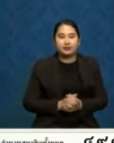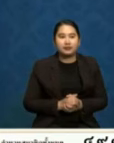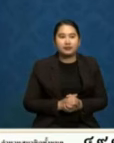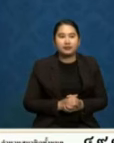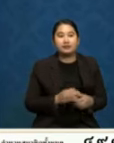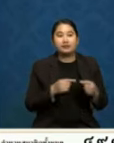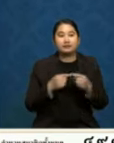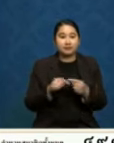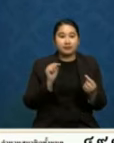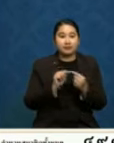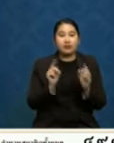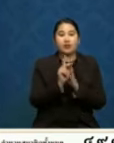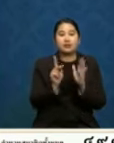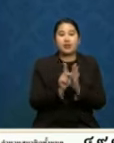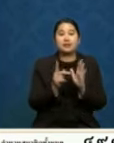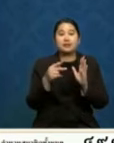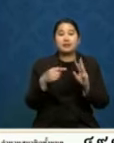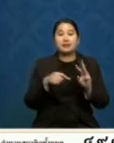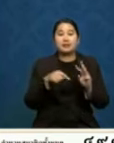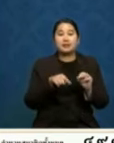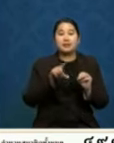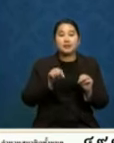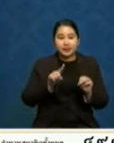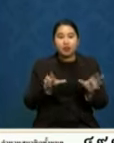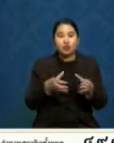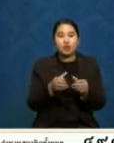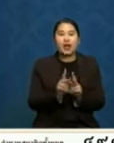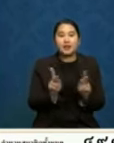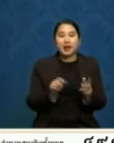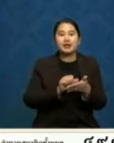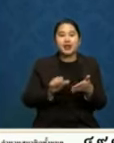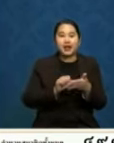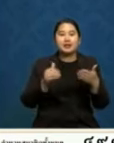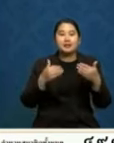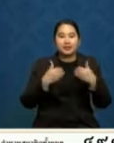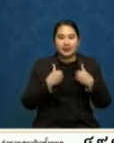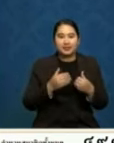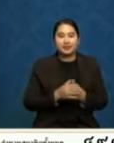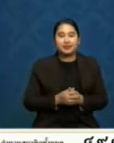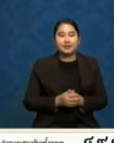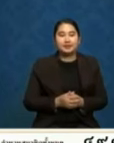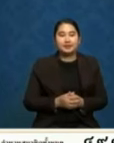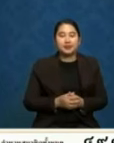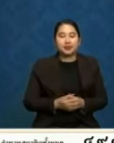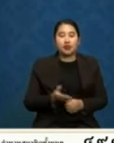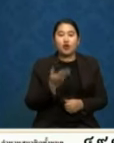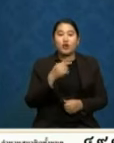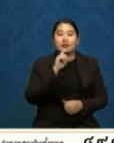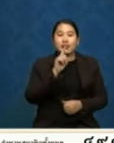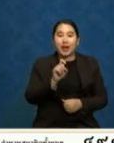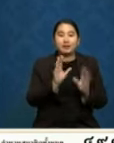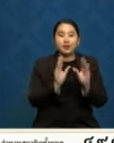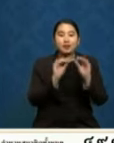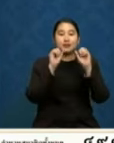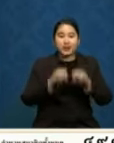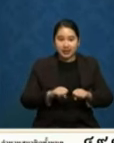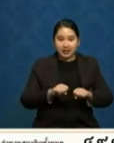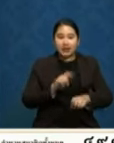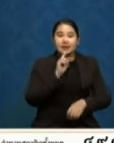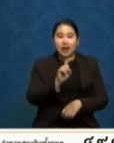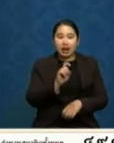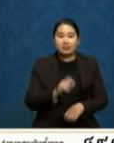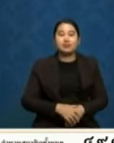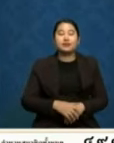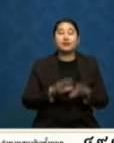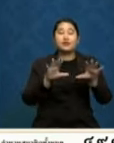เนื่องจากว่ามาตรานี้นะครับคณะกรรมการมีการแก้ไขผมจึงจะขอถามมติที่ประชุมว่า